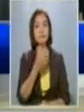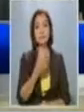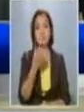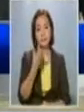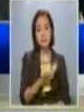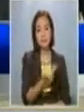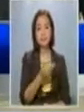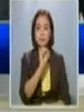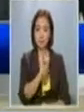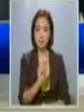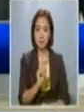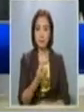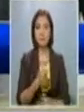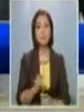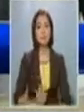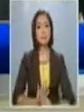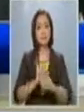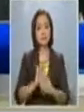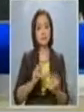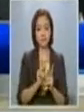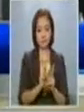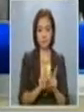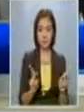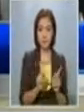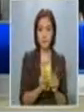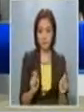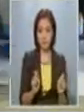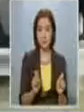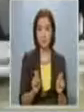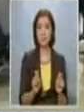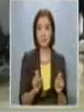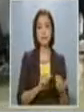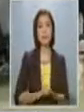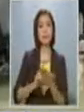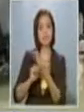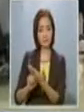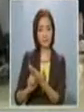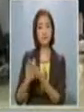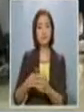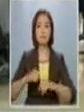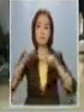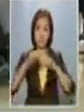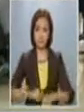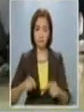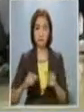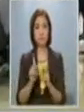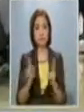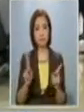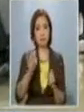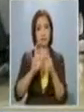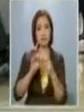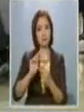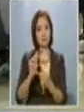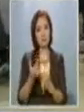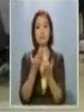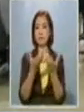ร่างรัฐธรรมนูญย้ำเขาว่าข้อเสนอของทั้งอนุกรรมาธิการและกรรมาธิการนะคะจากยังไม่ใช่มติของคณะกรรมาธิการยกร่างใน